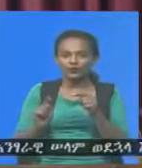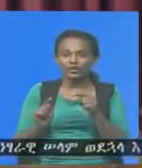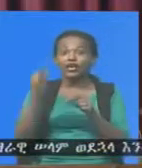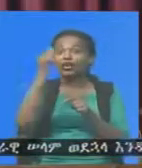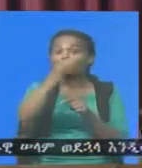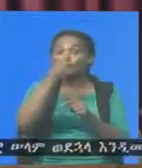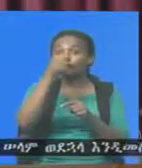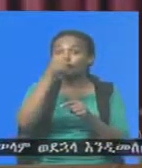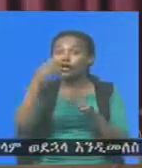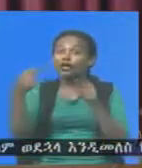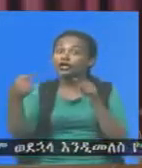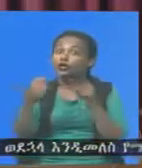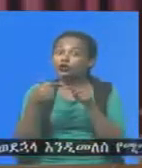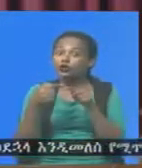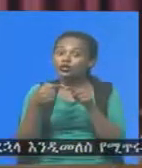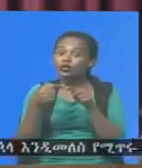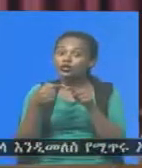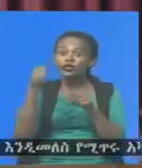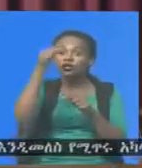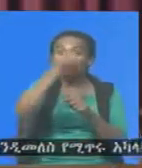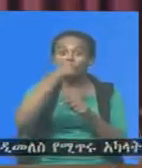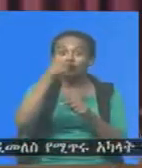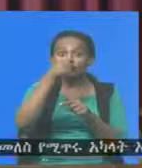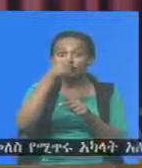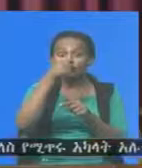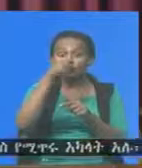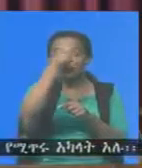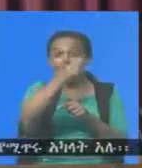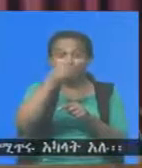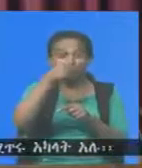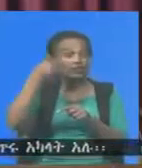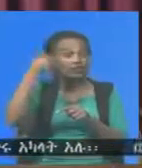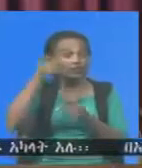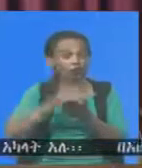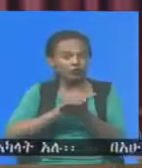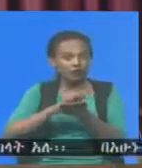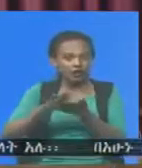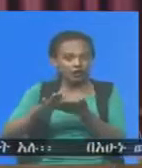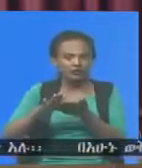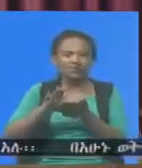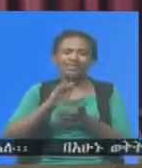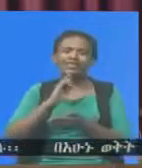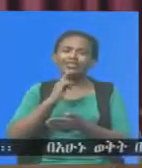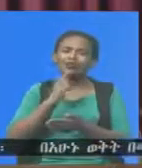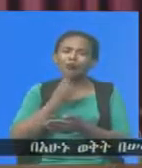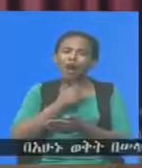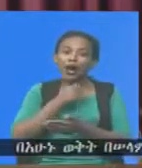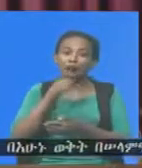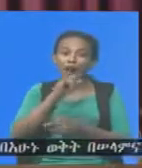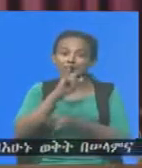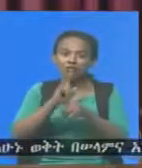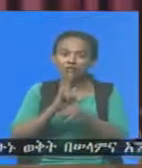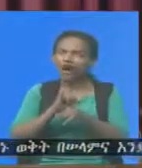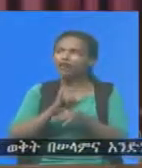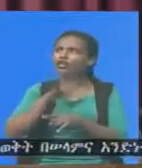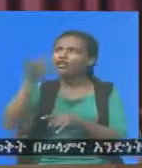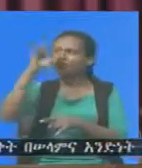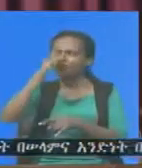የኢትዮጵያ ኔትወርክ የኢትዮጵያን የቴሌኮም ጥራት የማያማርር ዜጋ ወይም የውጭ ሰው የለም።